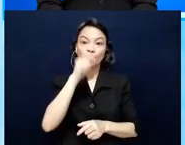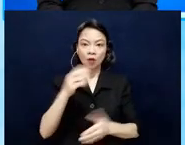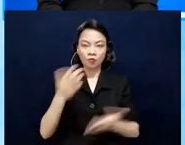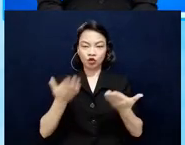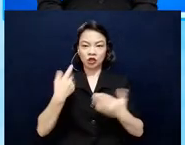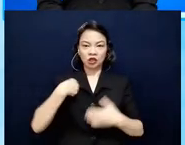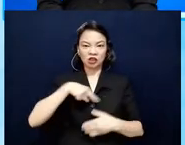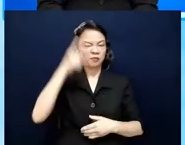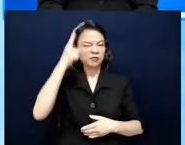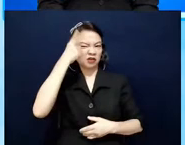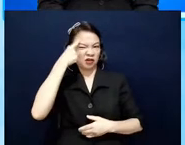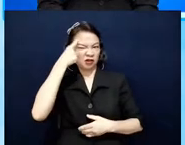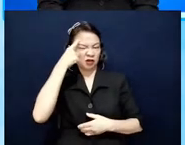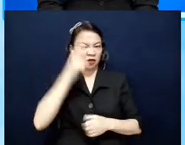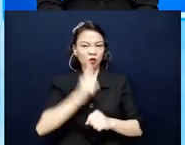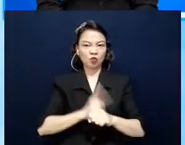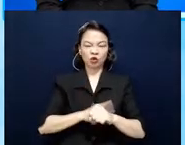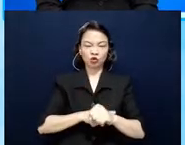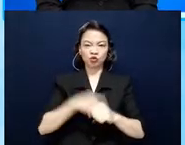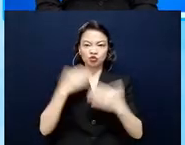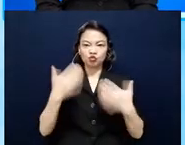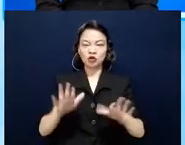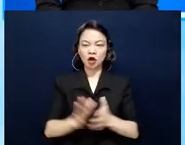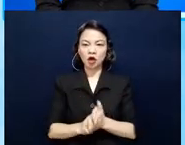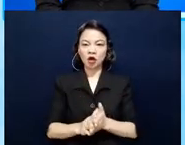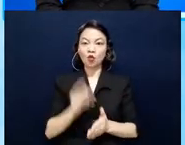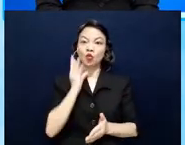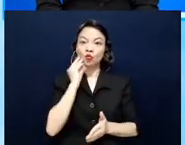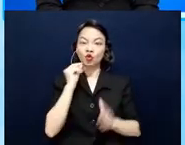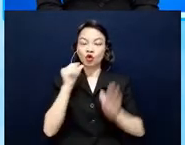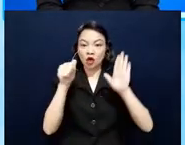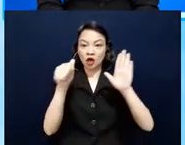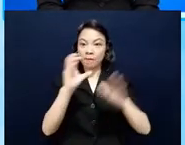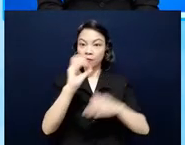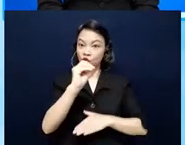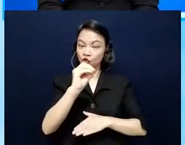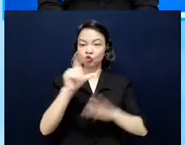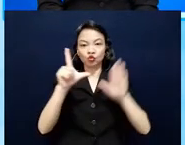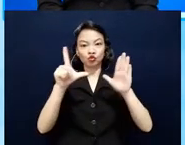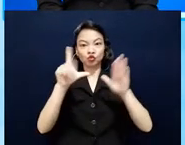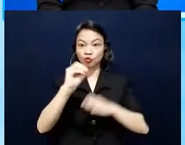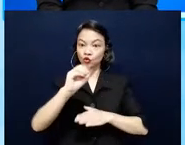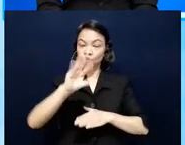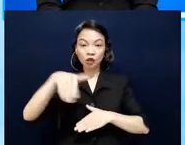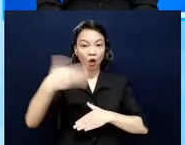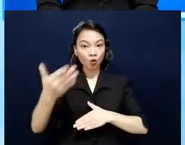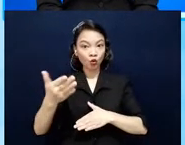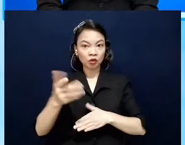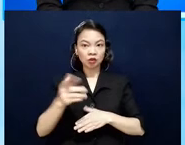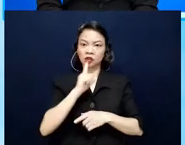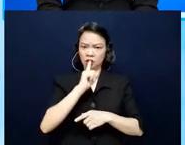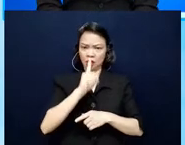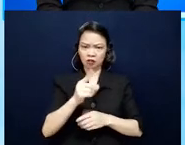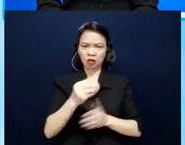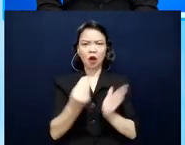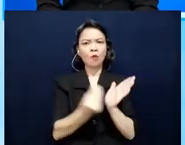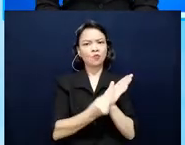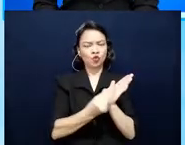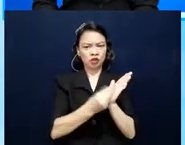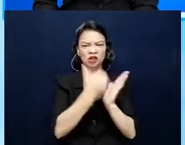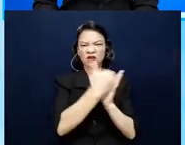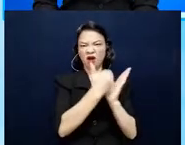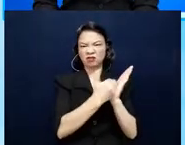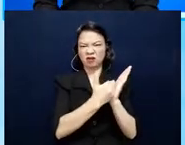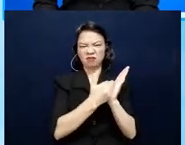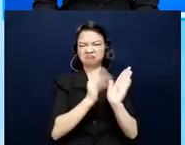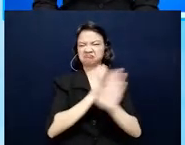asumsikan pada saat sudah beranjak usia 60-70 baru kemudian muncul penyakit tidak menular, ternyata bukti data tidak berkata